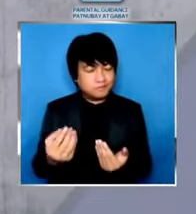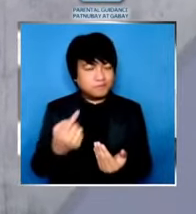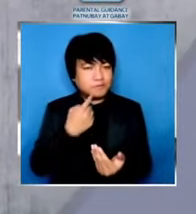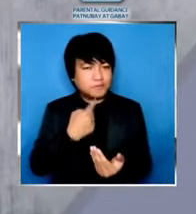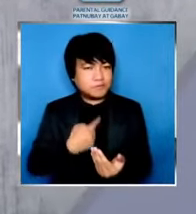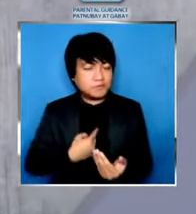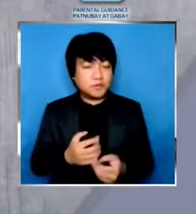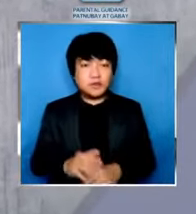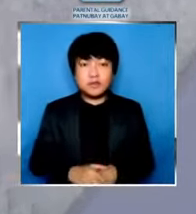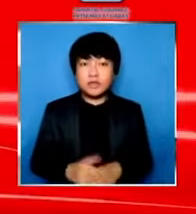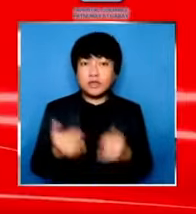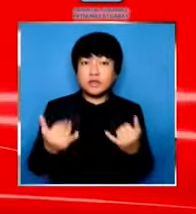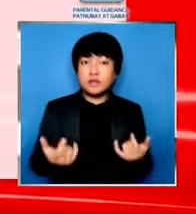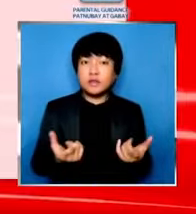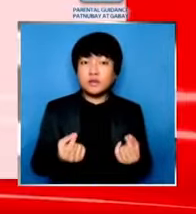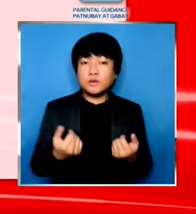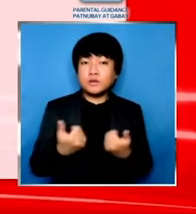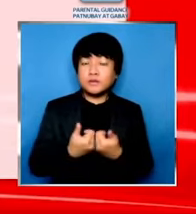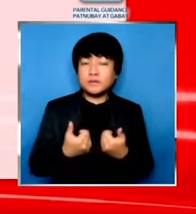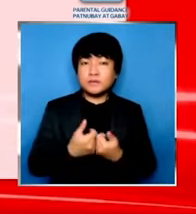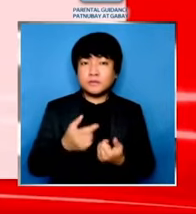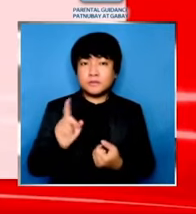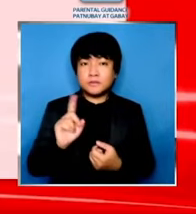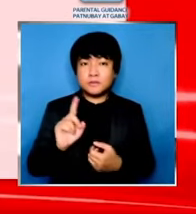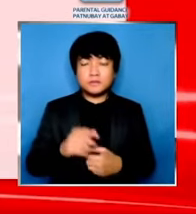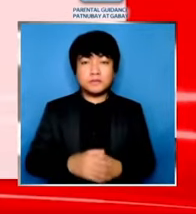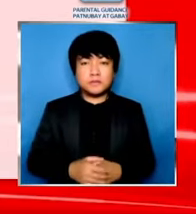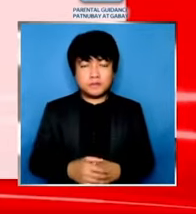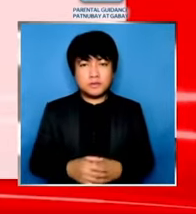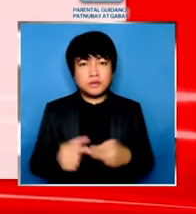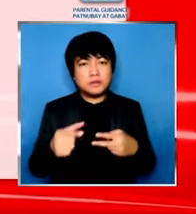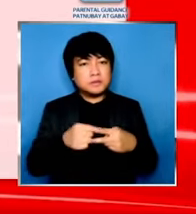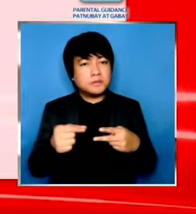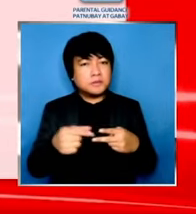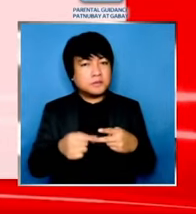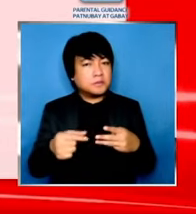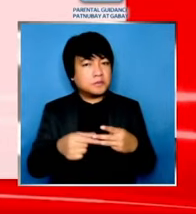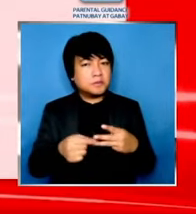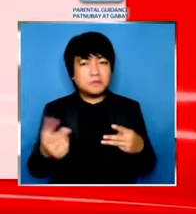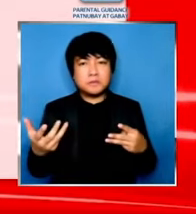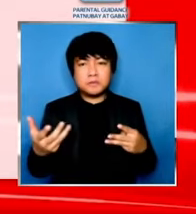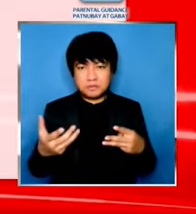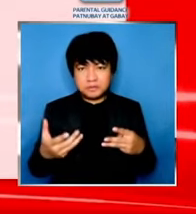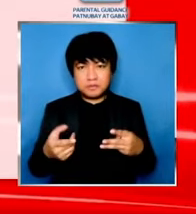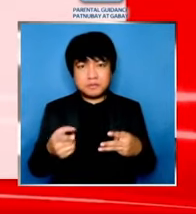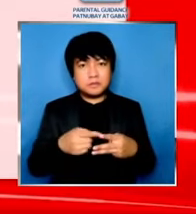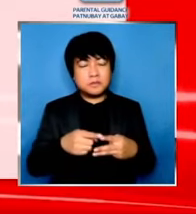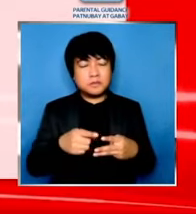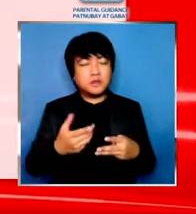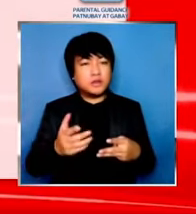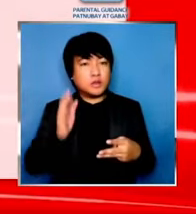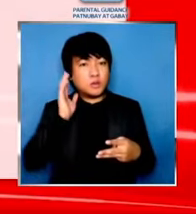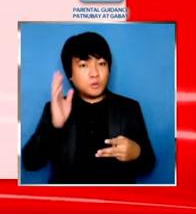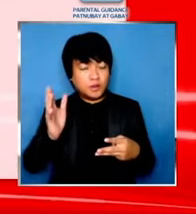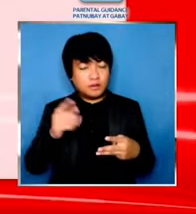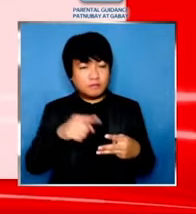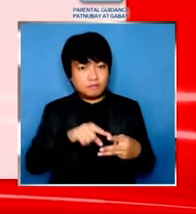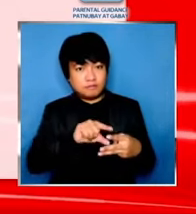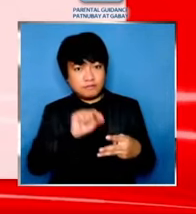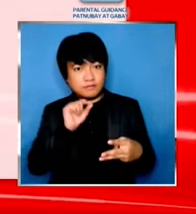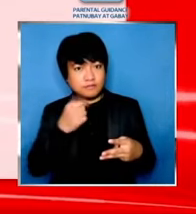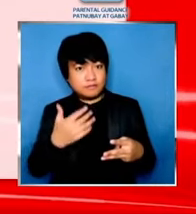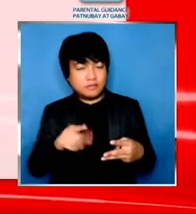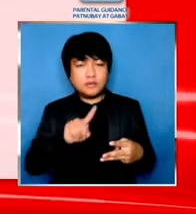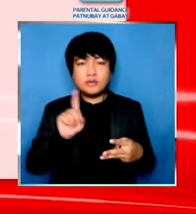ang galawan sa game na to. Pipili ng kategorya ang dam icon na si Padamdam at may tanong ako na ibibigay. May dalawang grupong